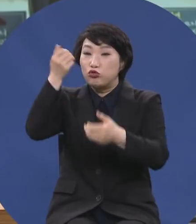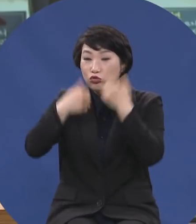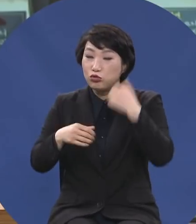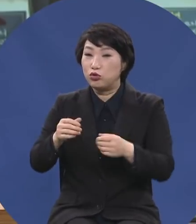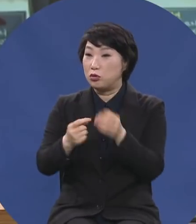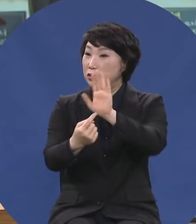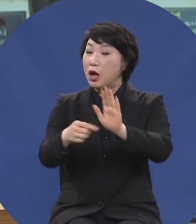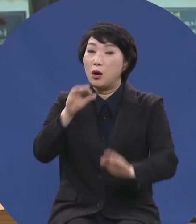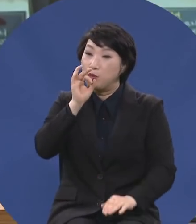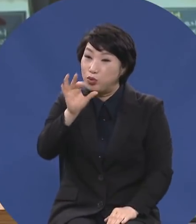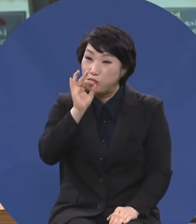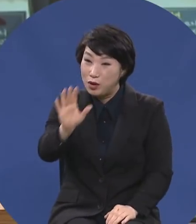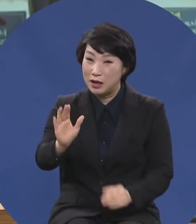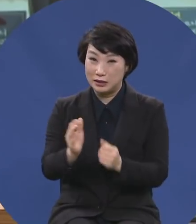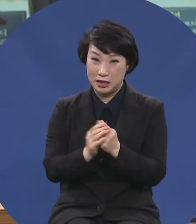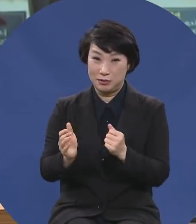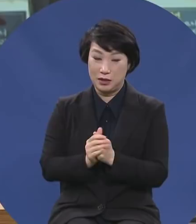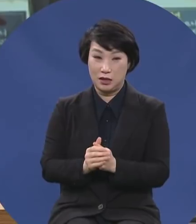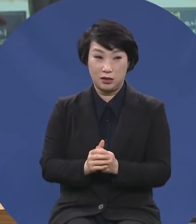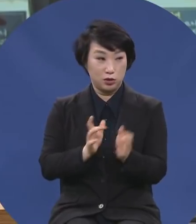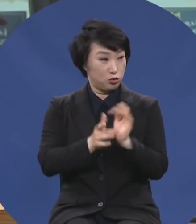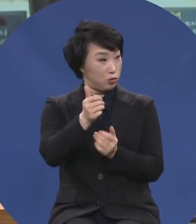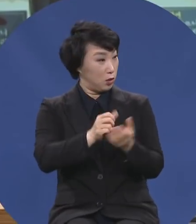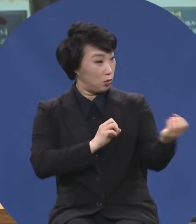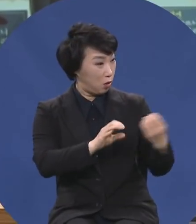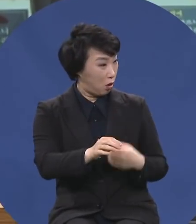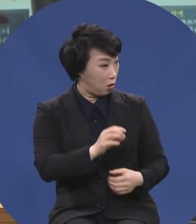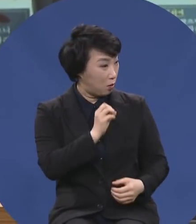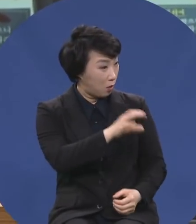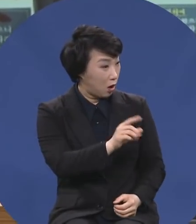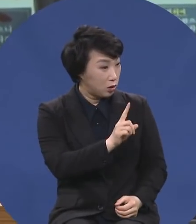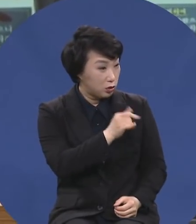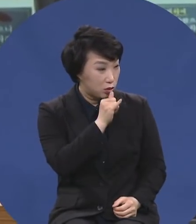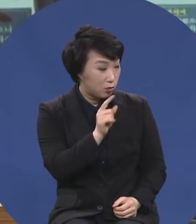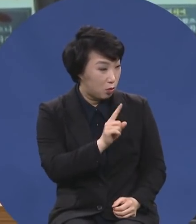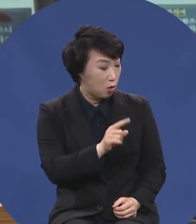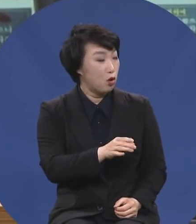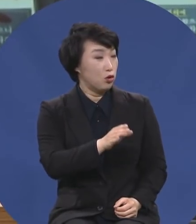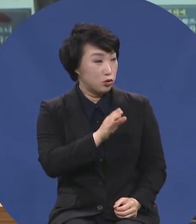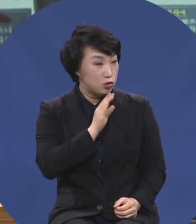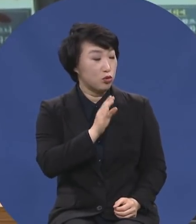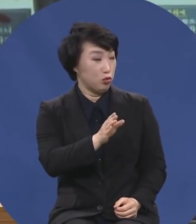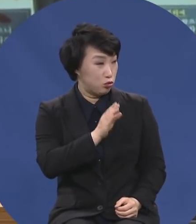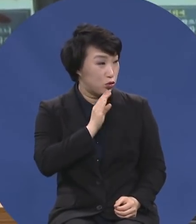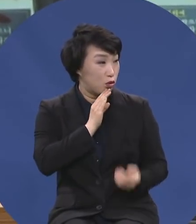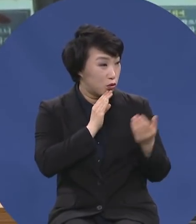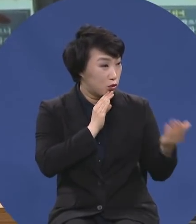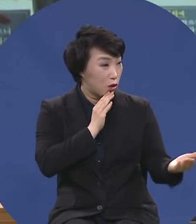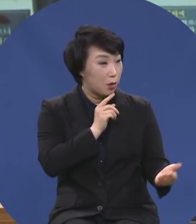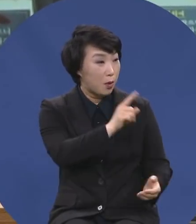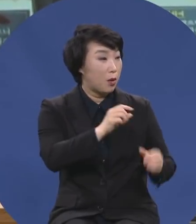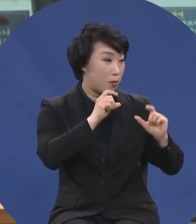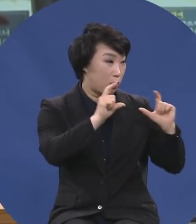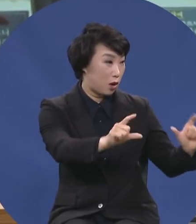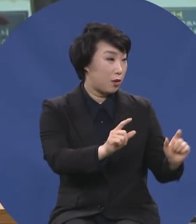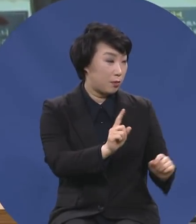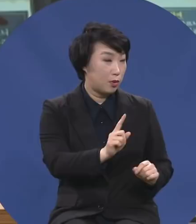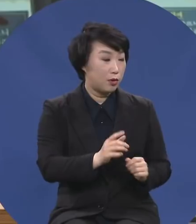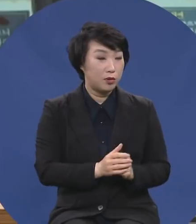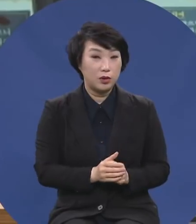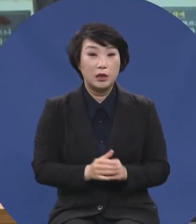할 수 없음이니이다. 예수께서 대답하여 가라사대 진실로 진실로 내게